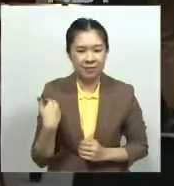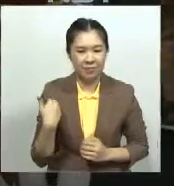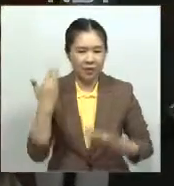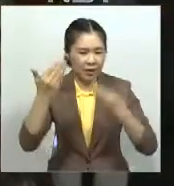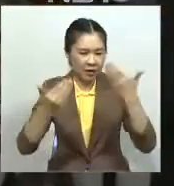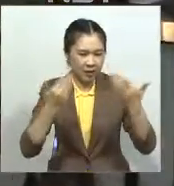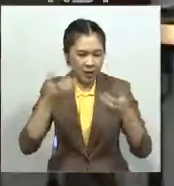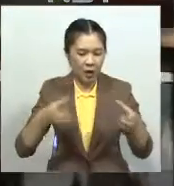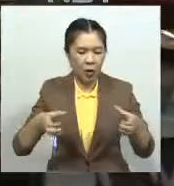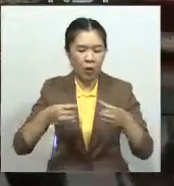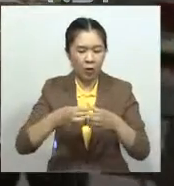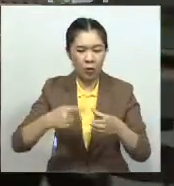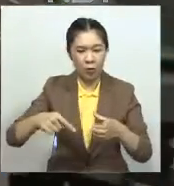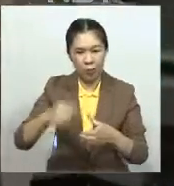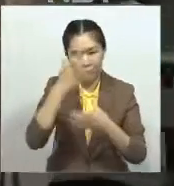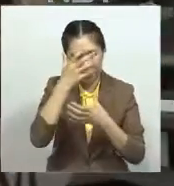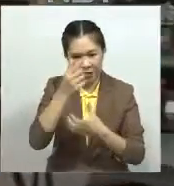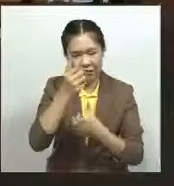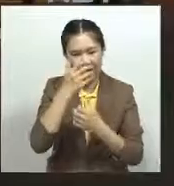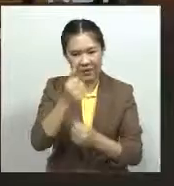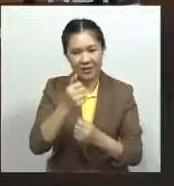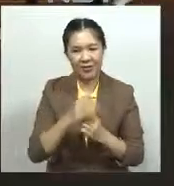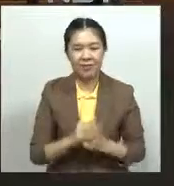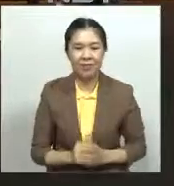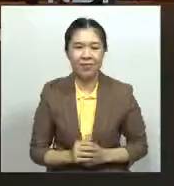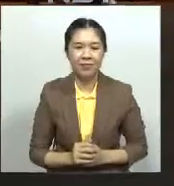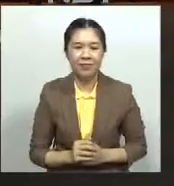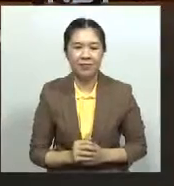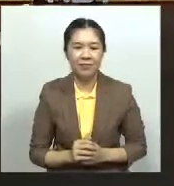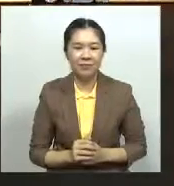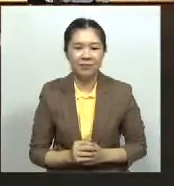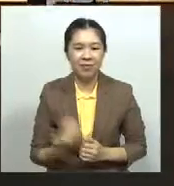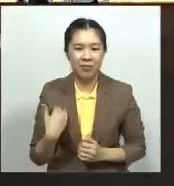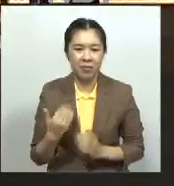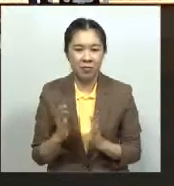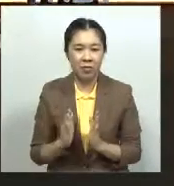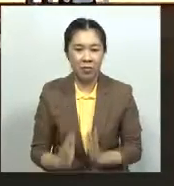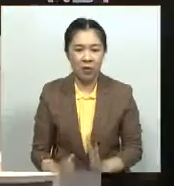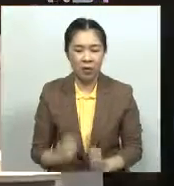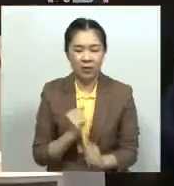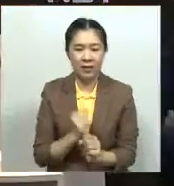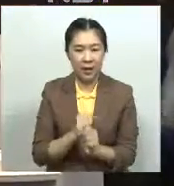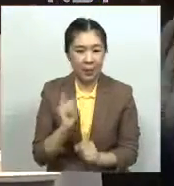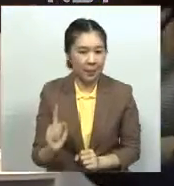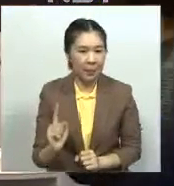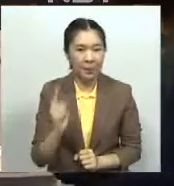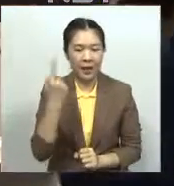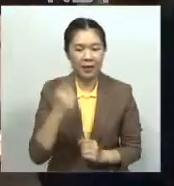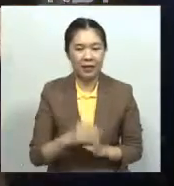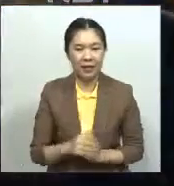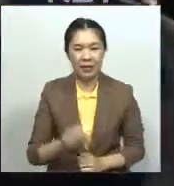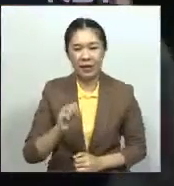รรศการกลุ่มสินค้าไลฟ์สไตล์ที่น่าสนใจค่ะอย่างเช่นโซนแสดงสินค้าผู้ประกอบการหน้าใหม่โซนผู้ประกอบ